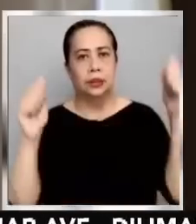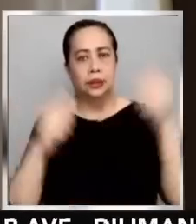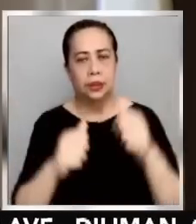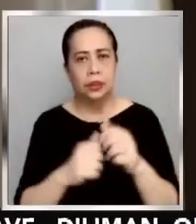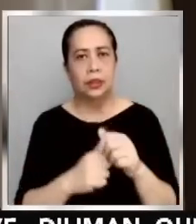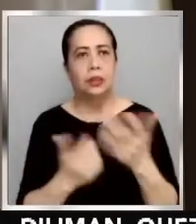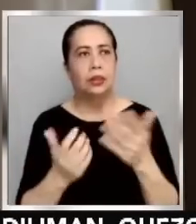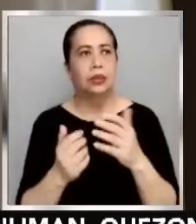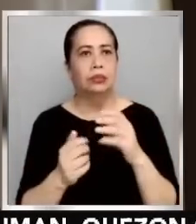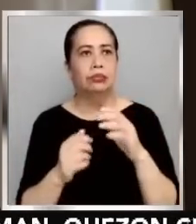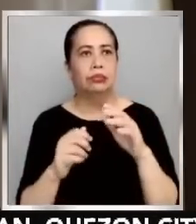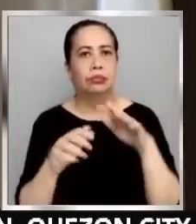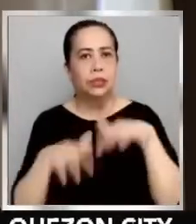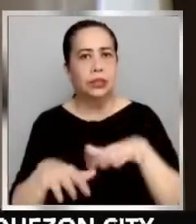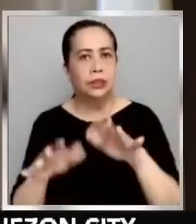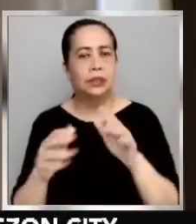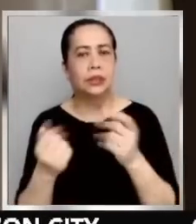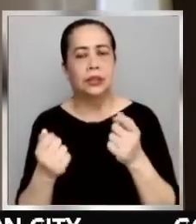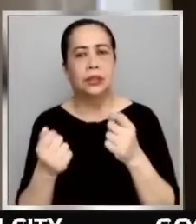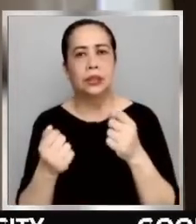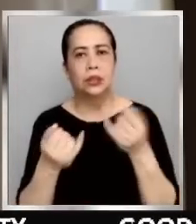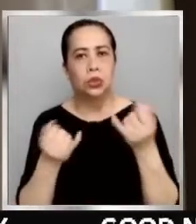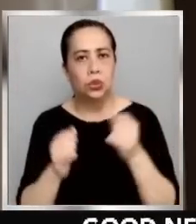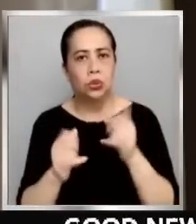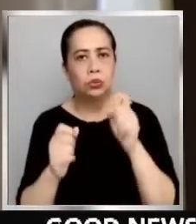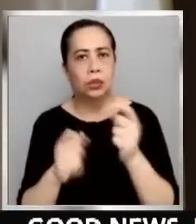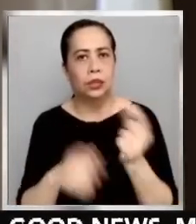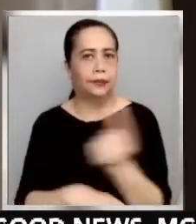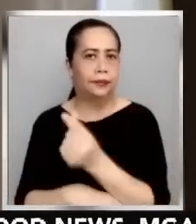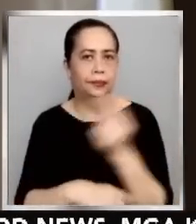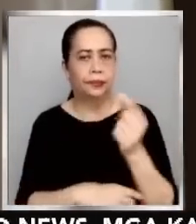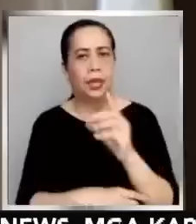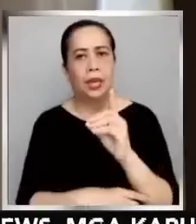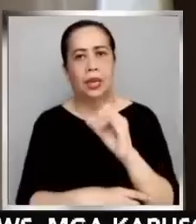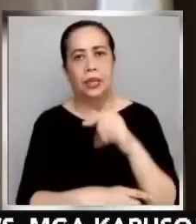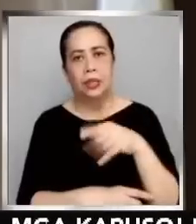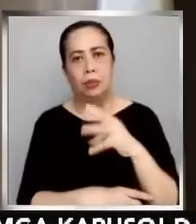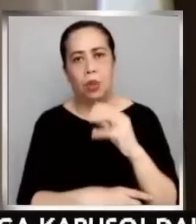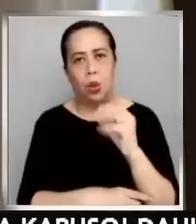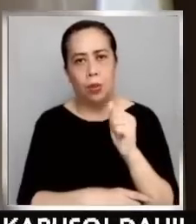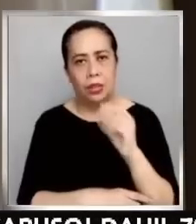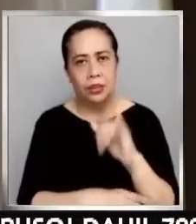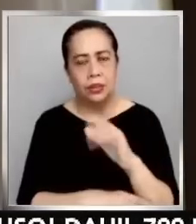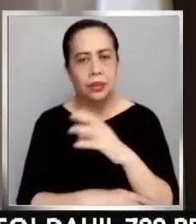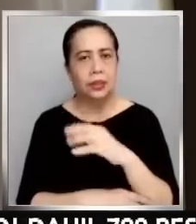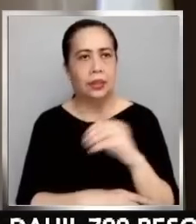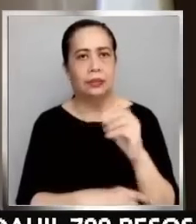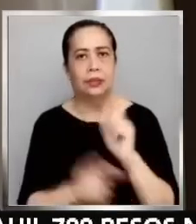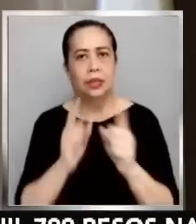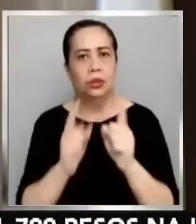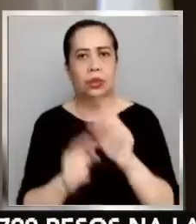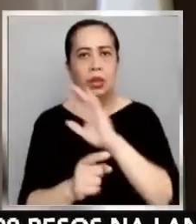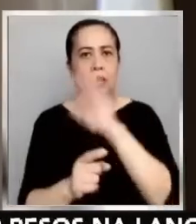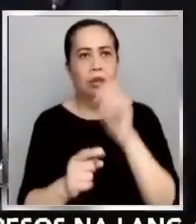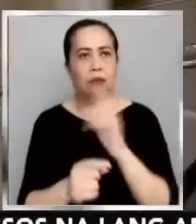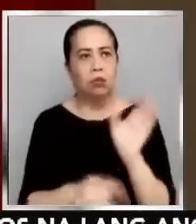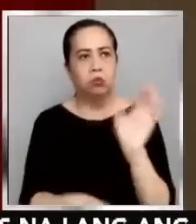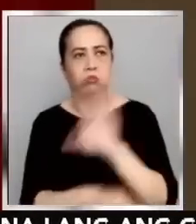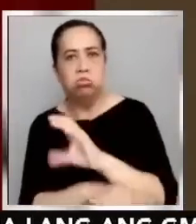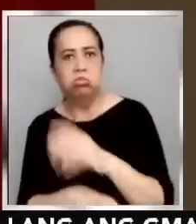issues should be addressed through diplomacy and dialogue and never through coercion and